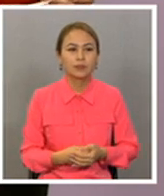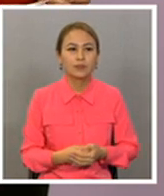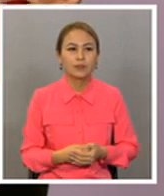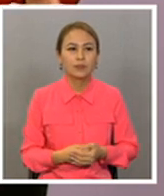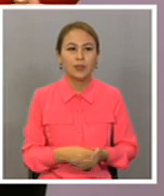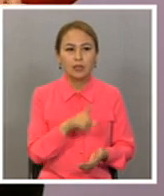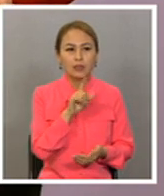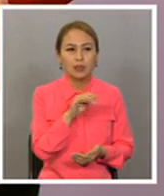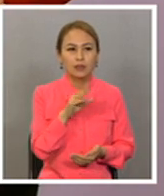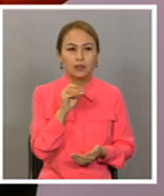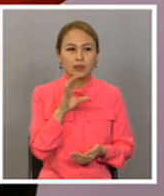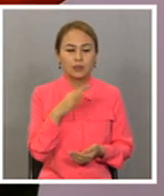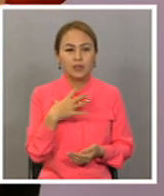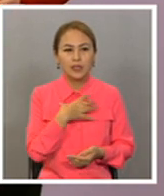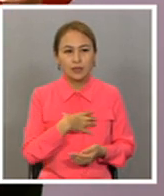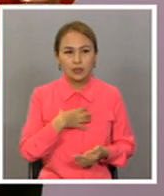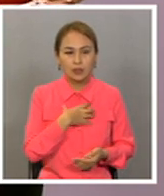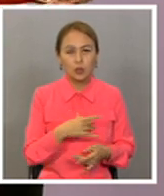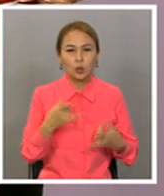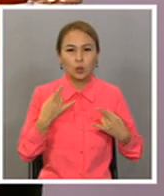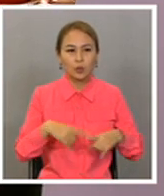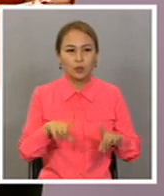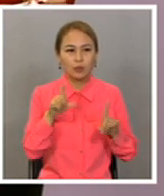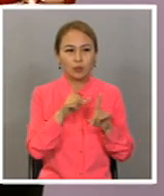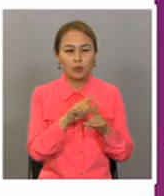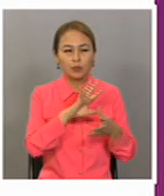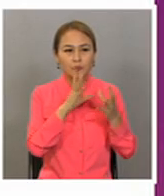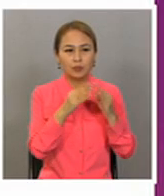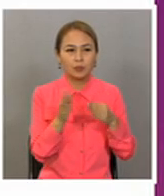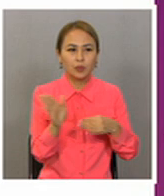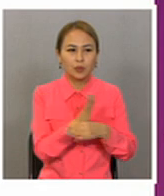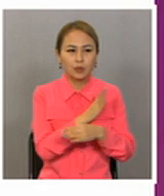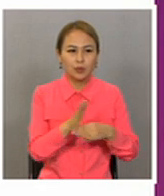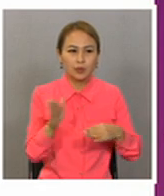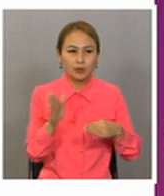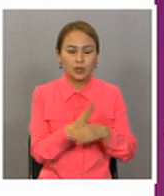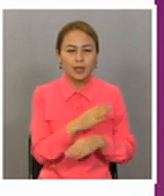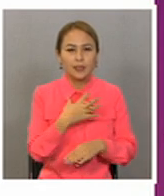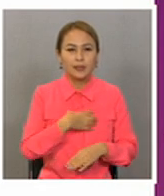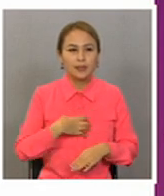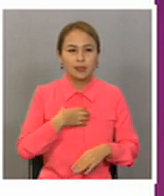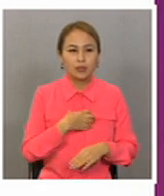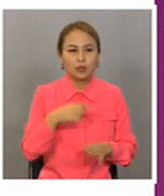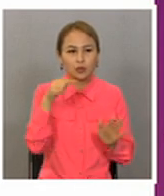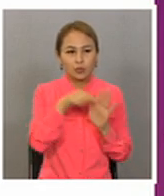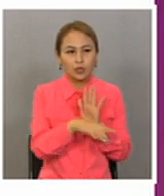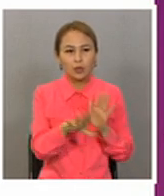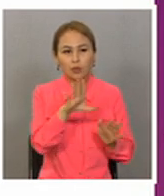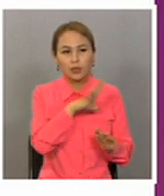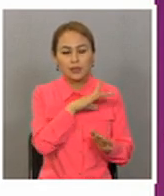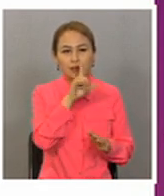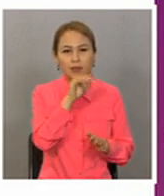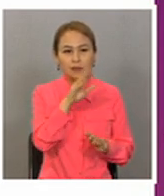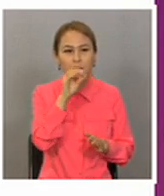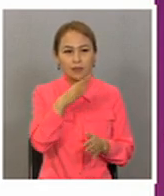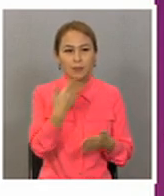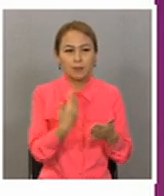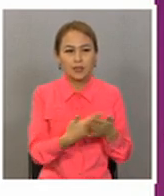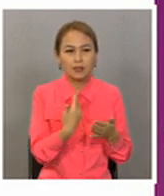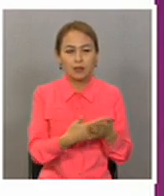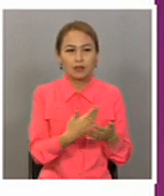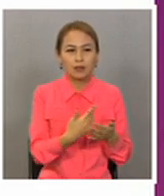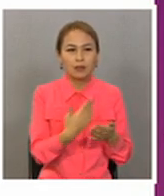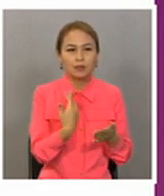Зат есім негізгі және туынды болып бөлінеді. Негізгі түбірден болған зат есімді негізгі зат есім